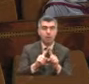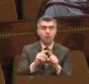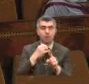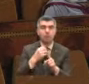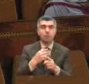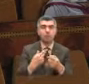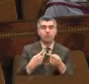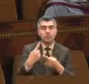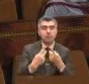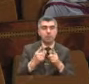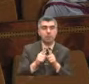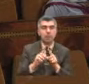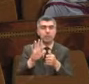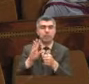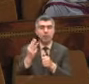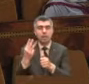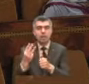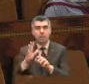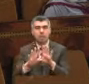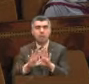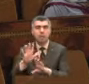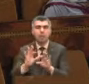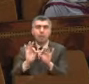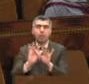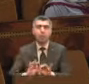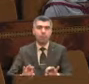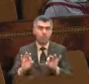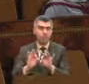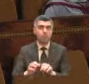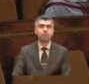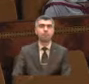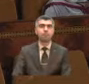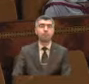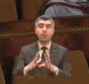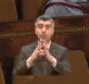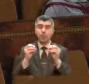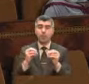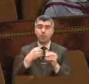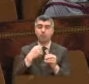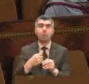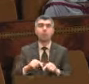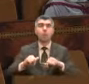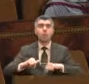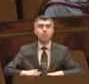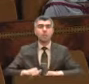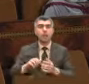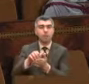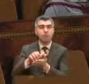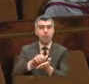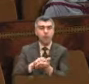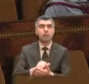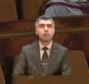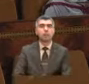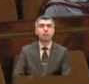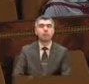التشاركيه والقانون 36/15 كذلك المتعلق بالماء. كنستغرب كذلك التصريح ديال السيد وزير الفلاحه في هذا النطاق، انه كيقول ان